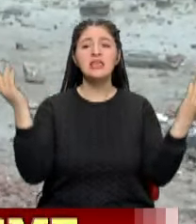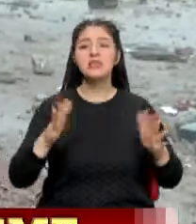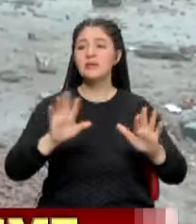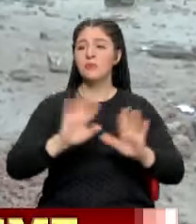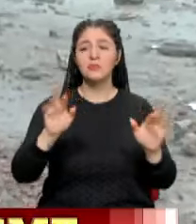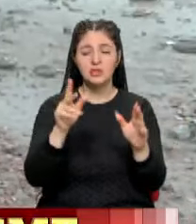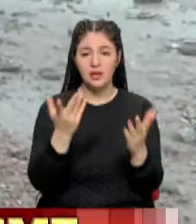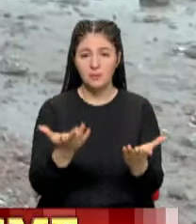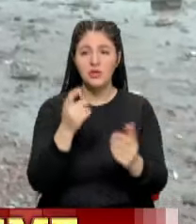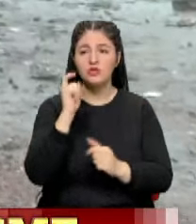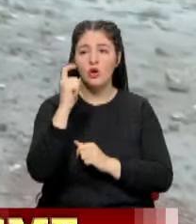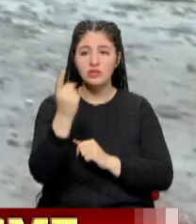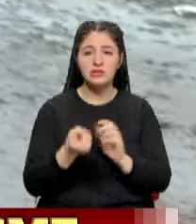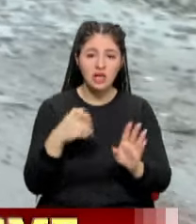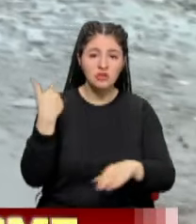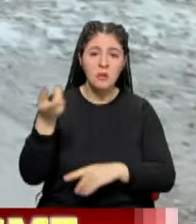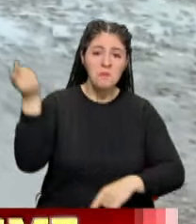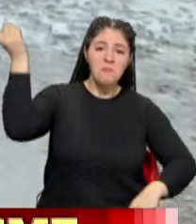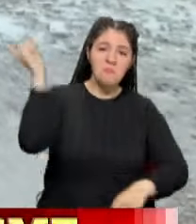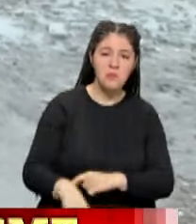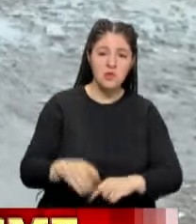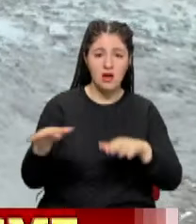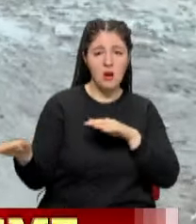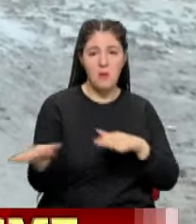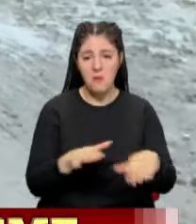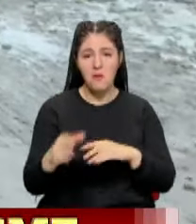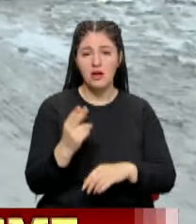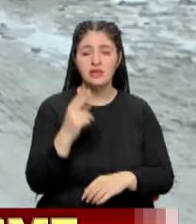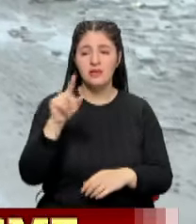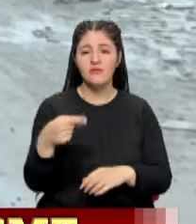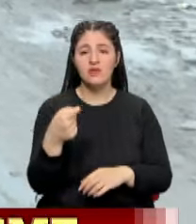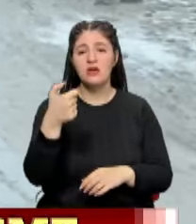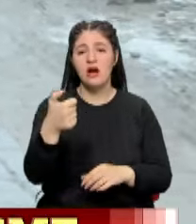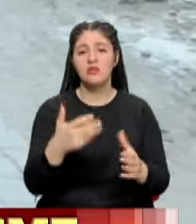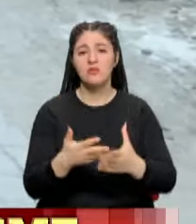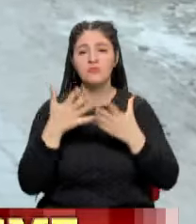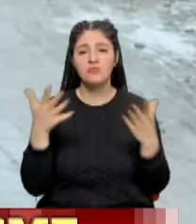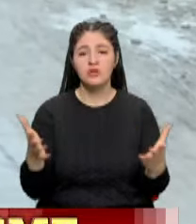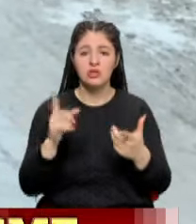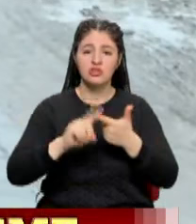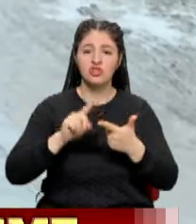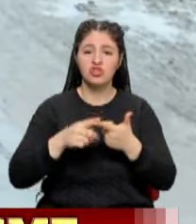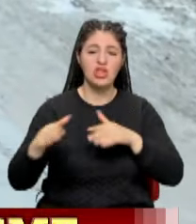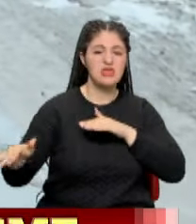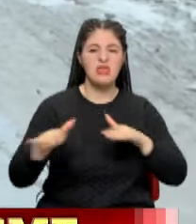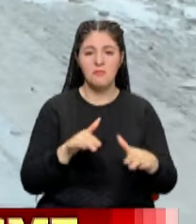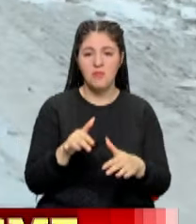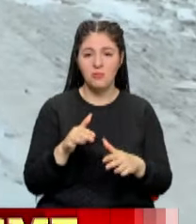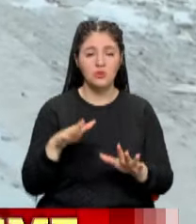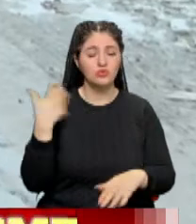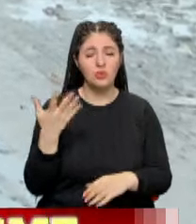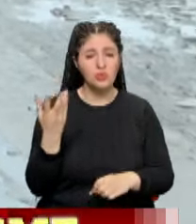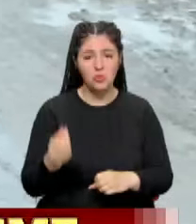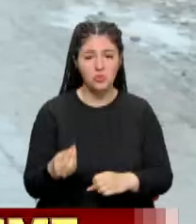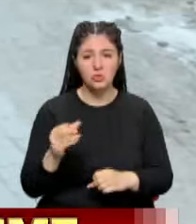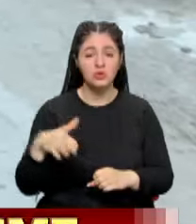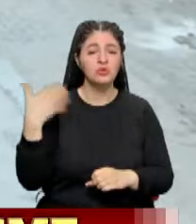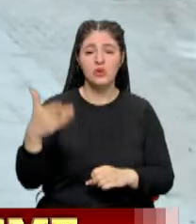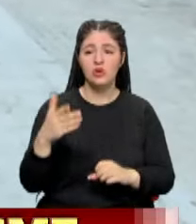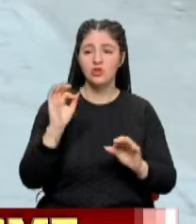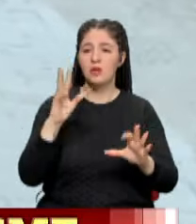gibi. 9 saat sonra bir deprem daha, 7,6 büyüklüğünde bir deprem daha. Sonra ne oldu?